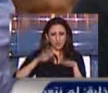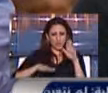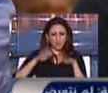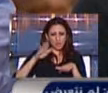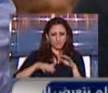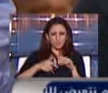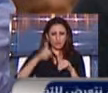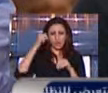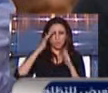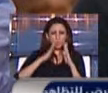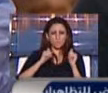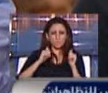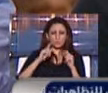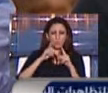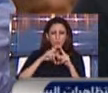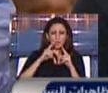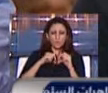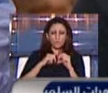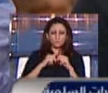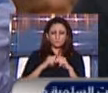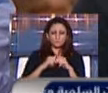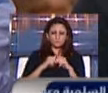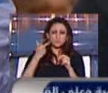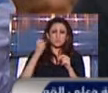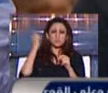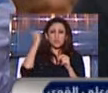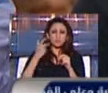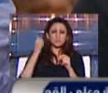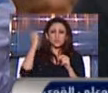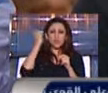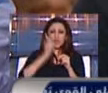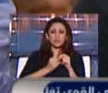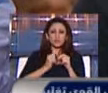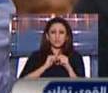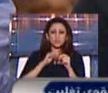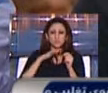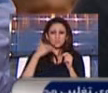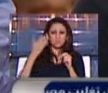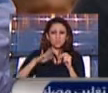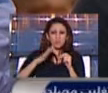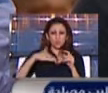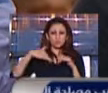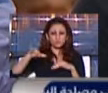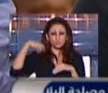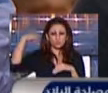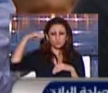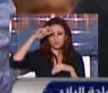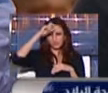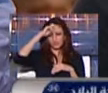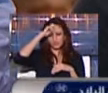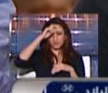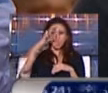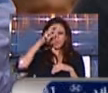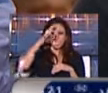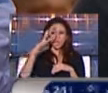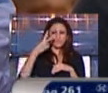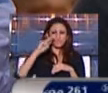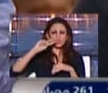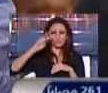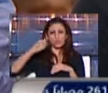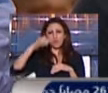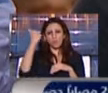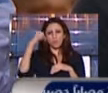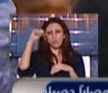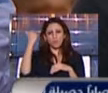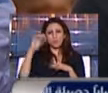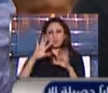اولا. بمعنى مين اللي قتل الشهداء في محمد محمود 2012 امس واول امس او اول